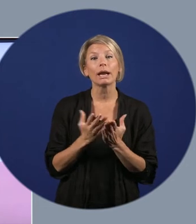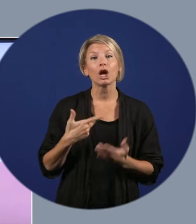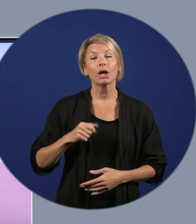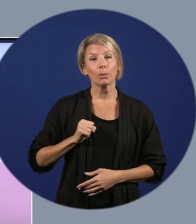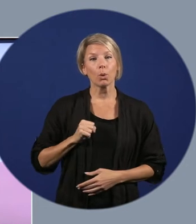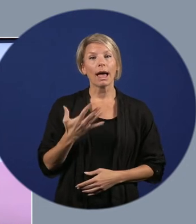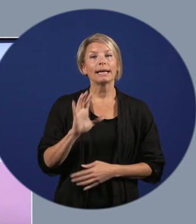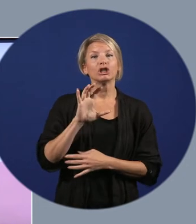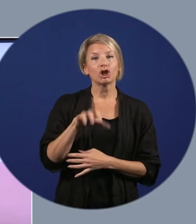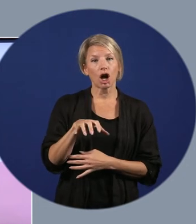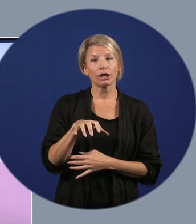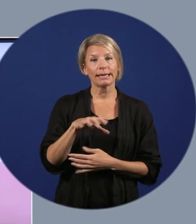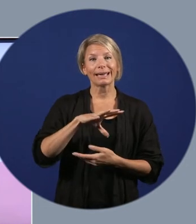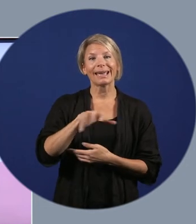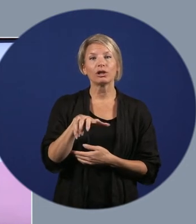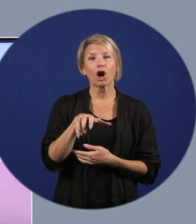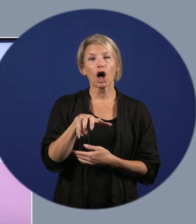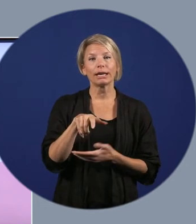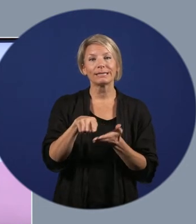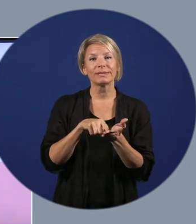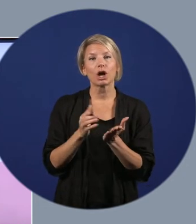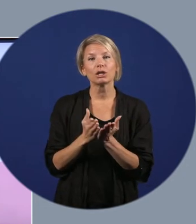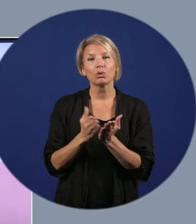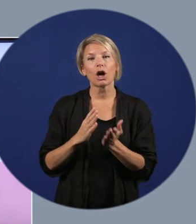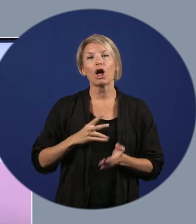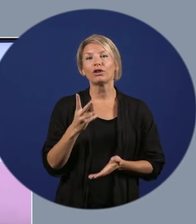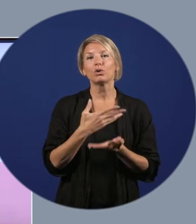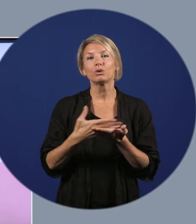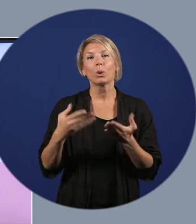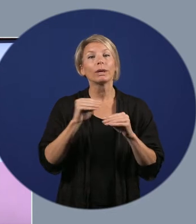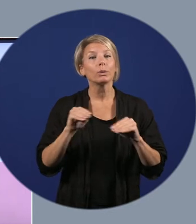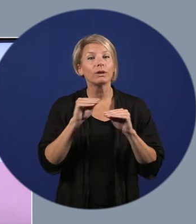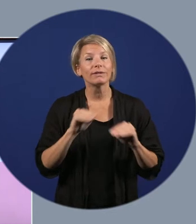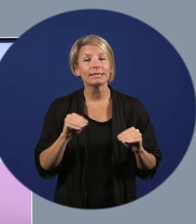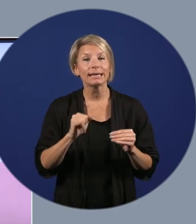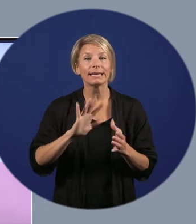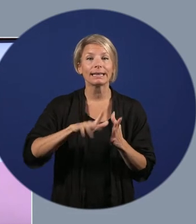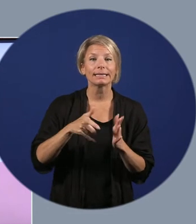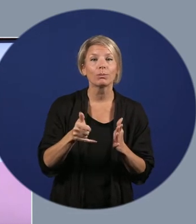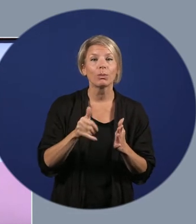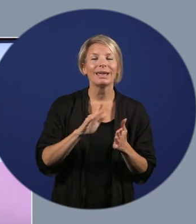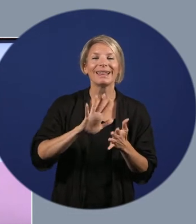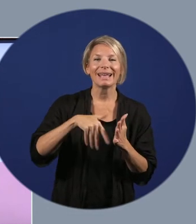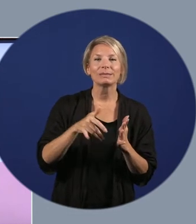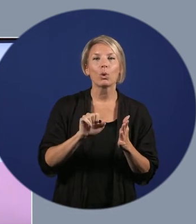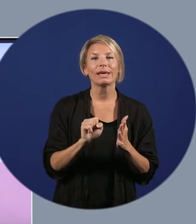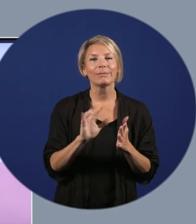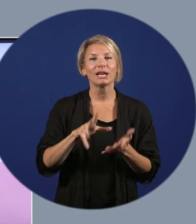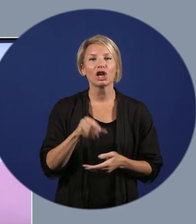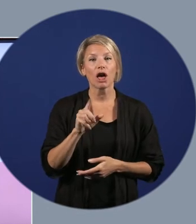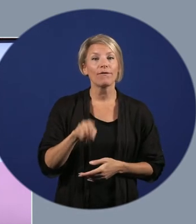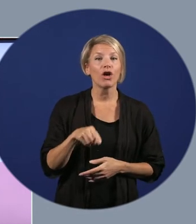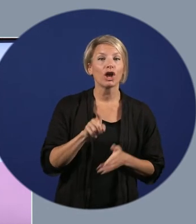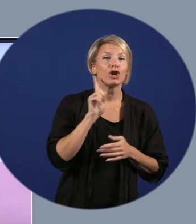är en statlig regional specialskola som bedriver tvåspråkig undervisning i en teckenspråkig miljö för elever som är döva eller